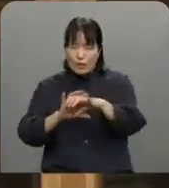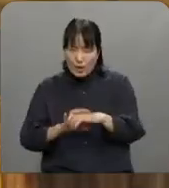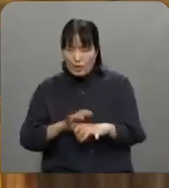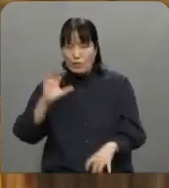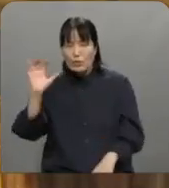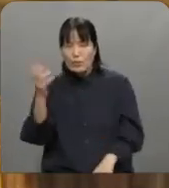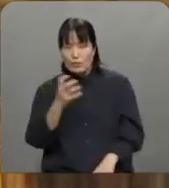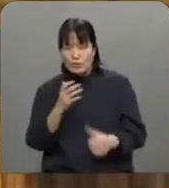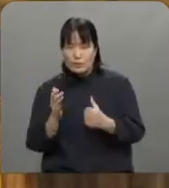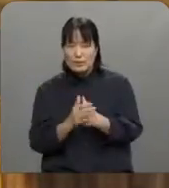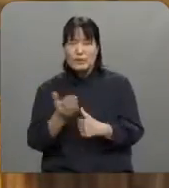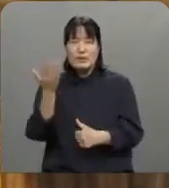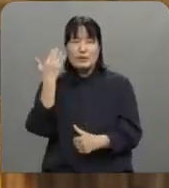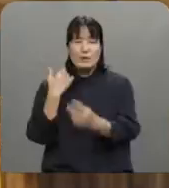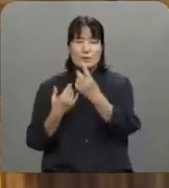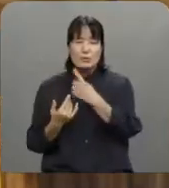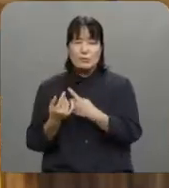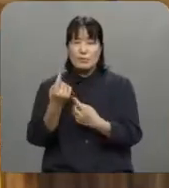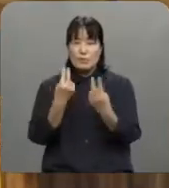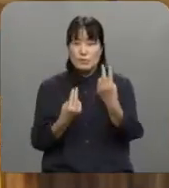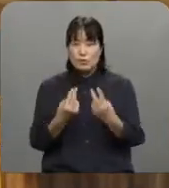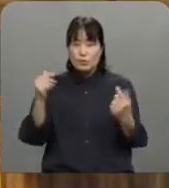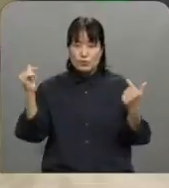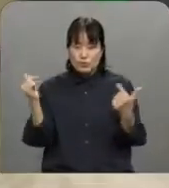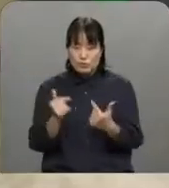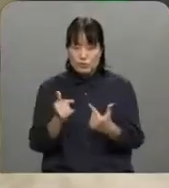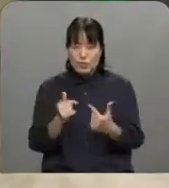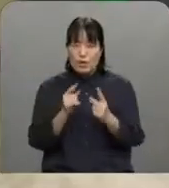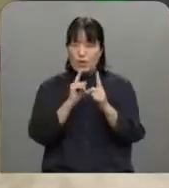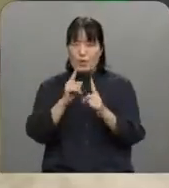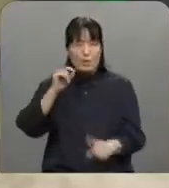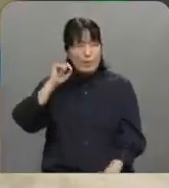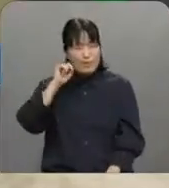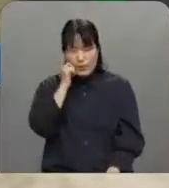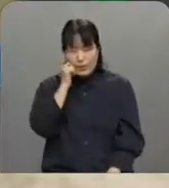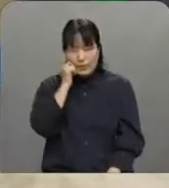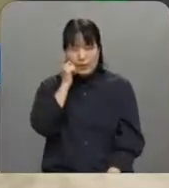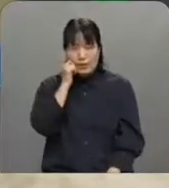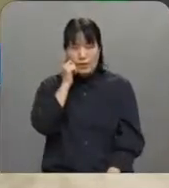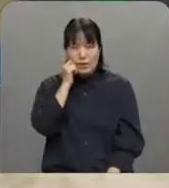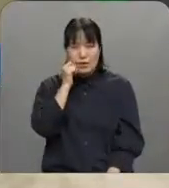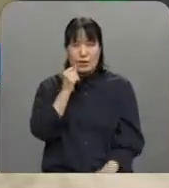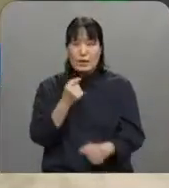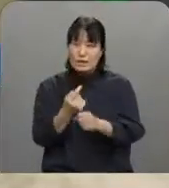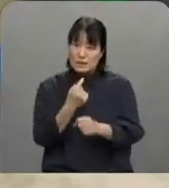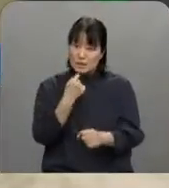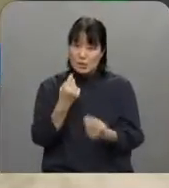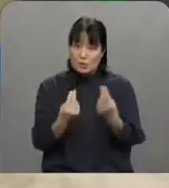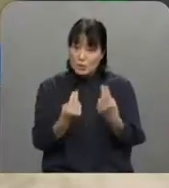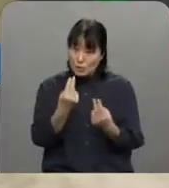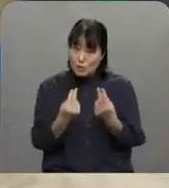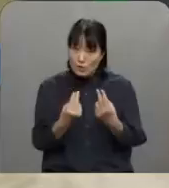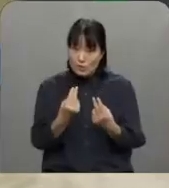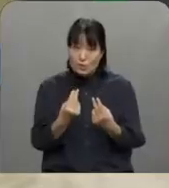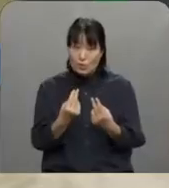크게 줄었습니다. 말로 표현하기는 어렵고요. 그 작년을 비해 봐도